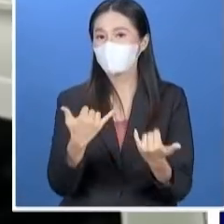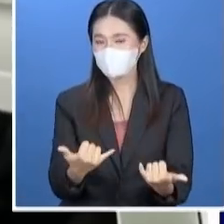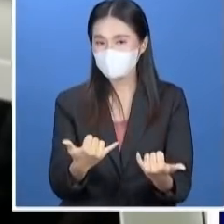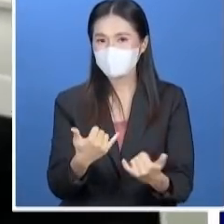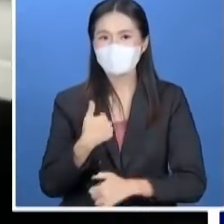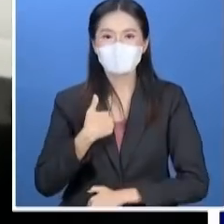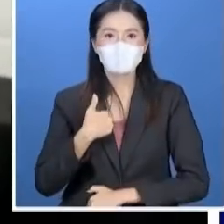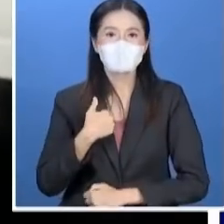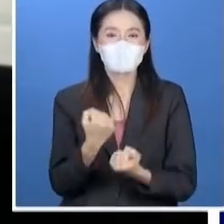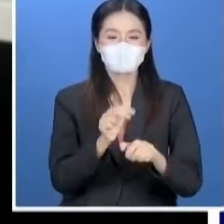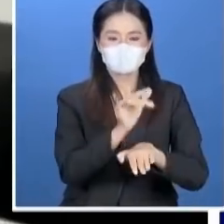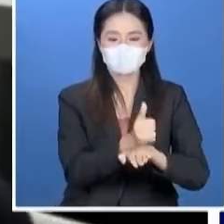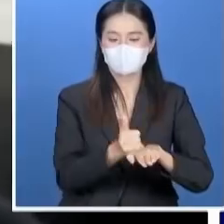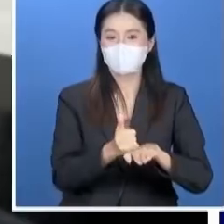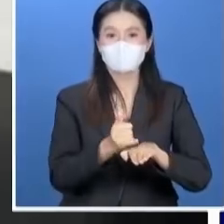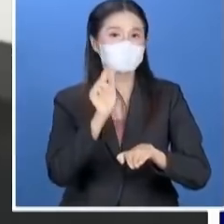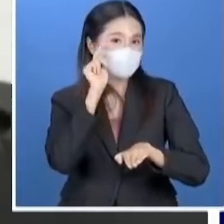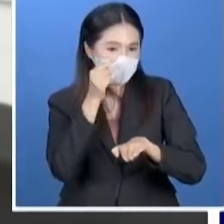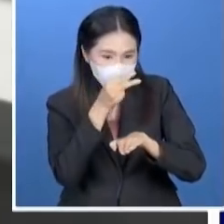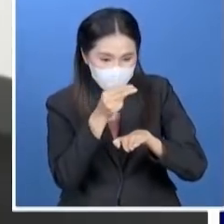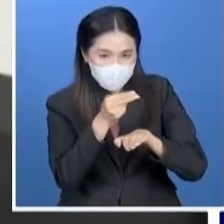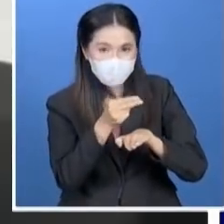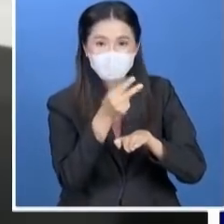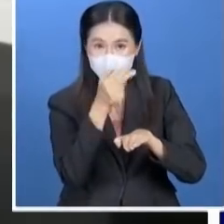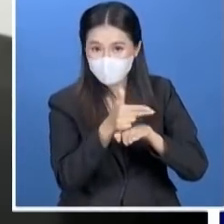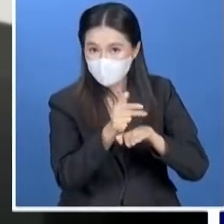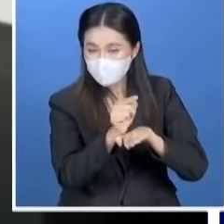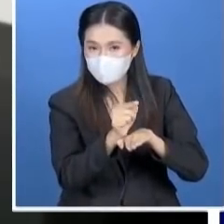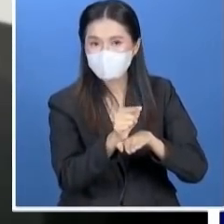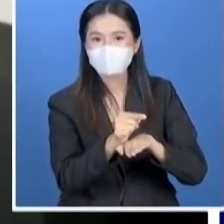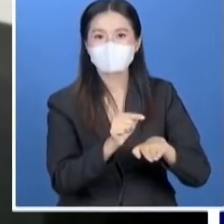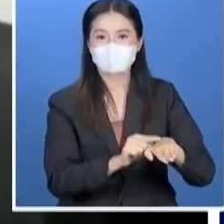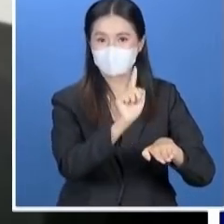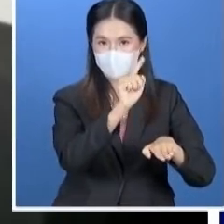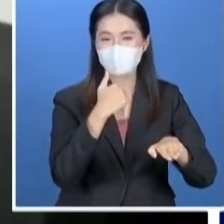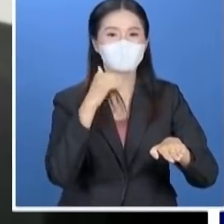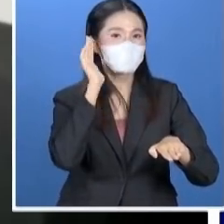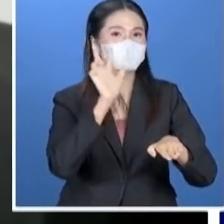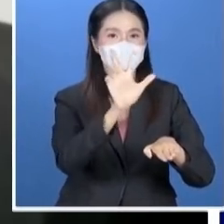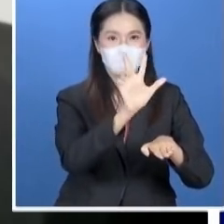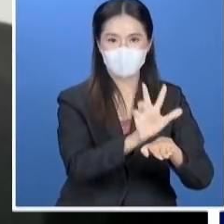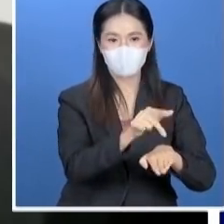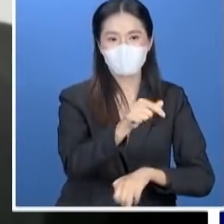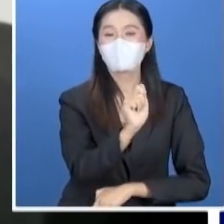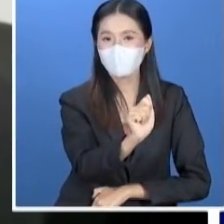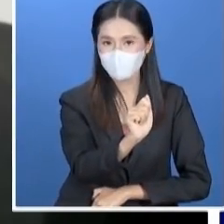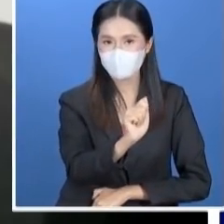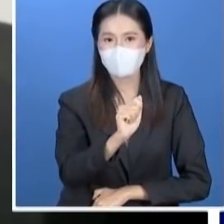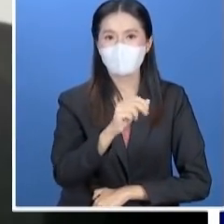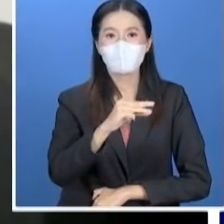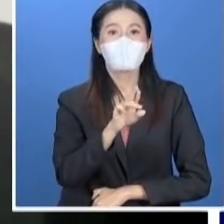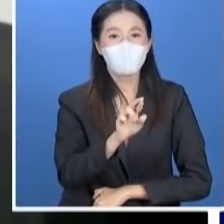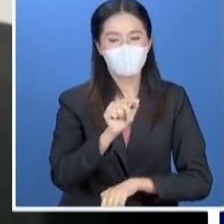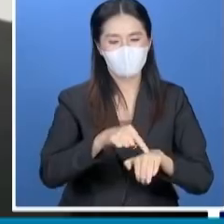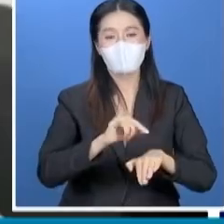วแล้วคนในรถที่ผู้สื่อข่าวเราและช่างภาพจับภาพได้คันแรกแต่มีผู้ชาย3คนคือปอโรเบิร์ต